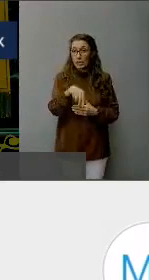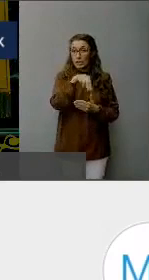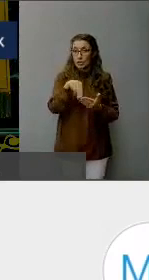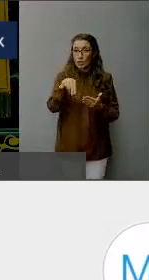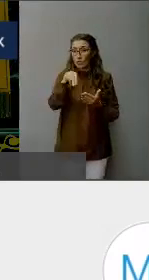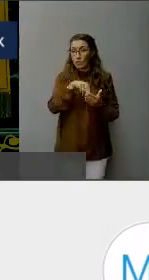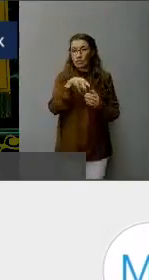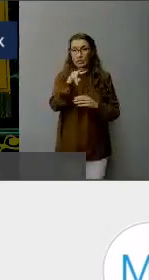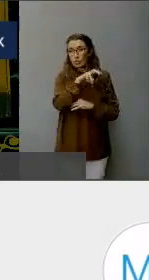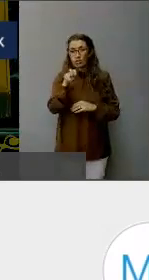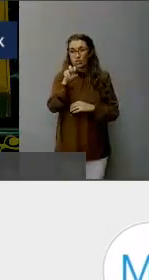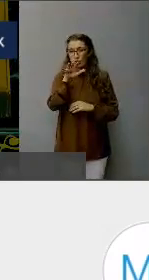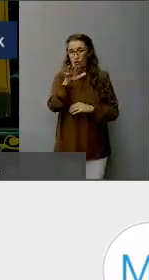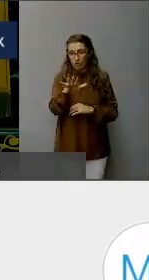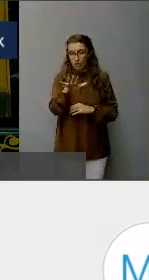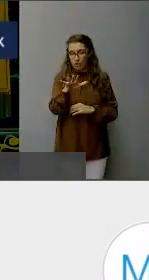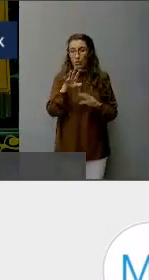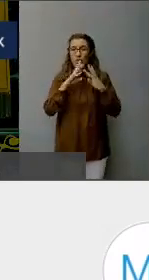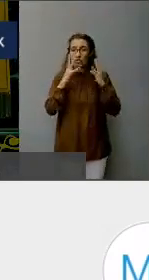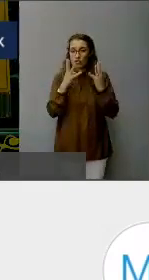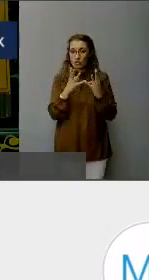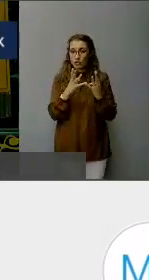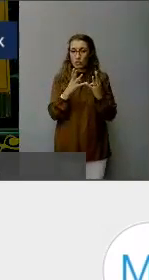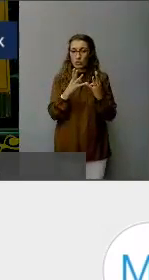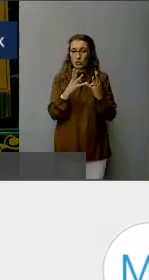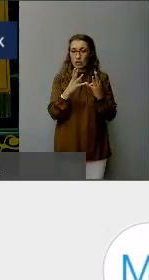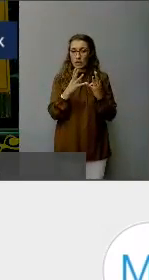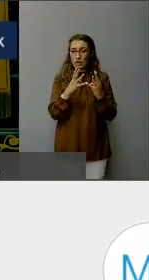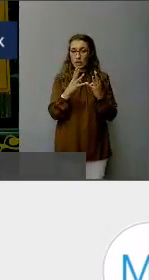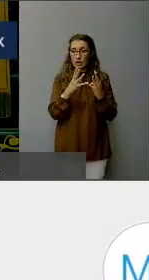numero 205 il parere della giunta